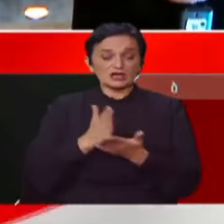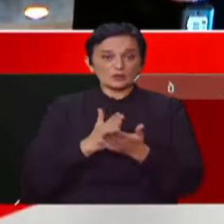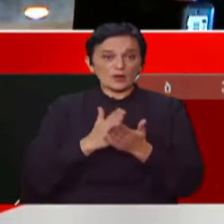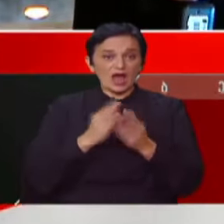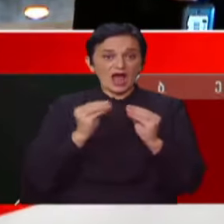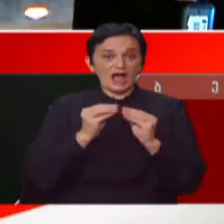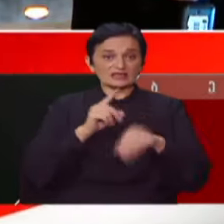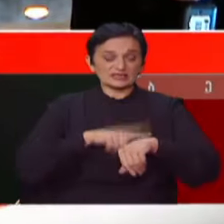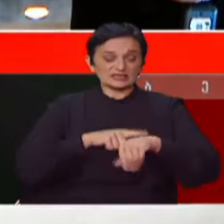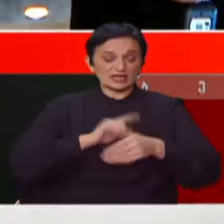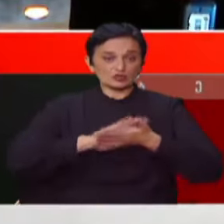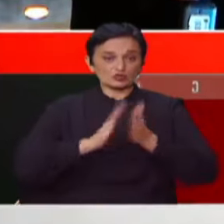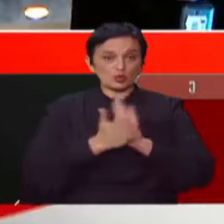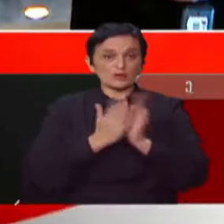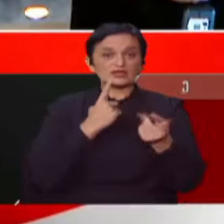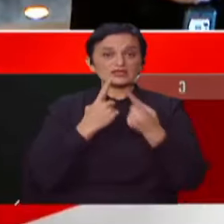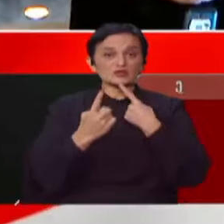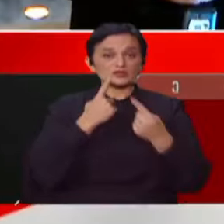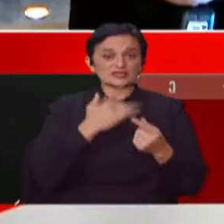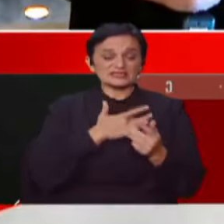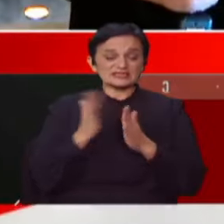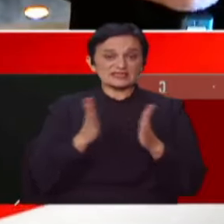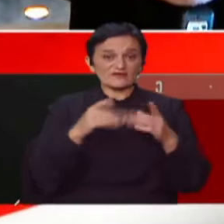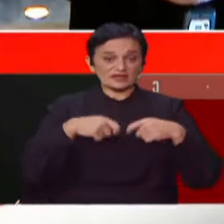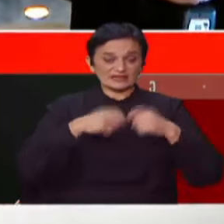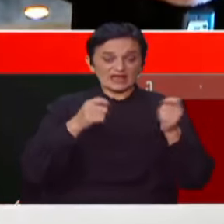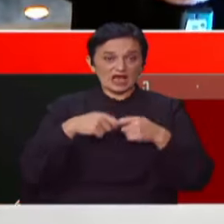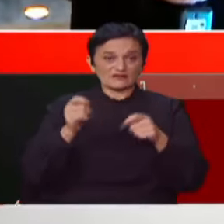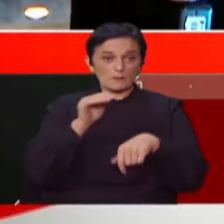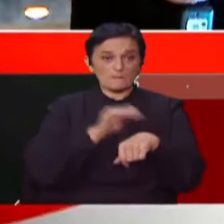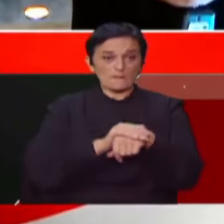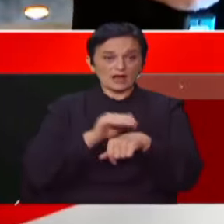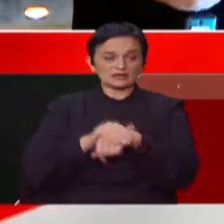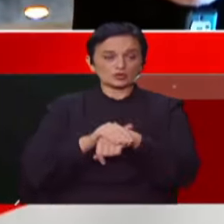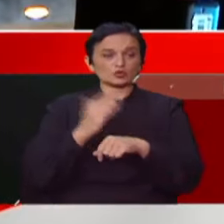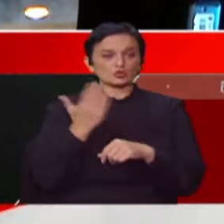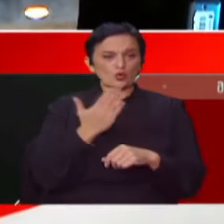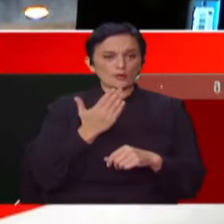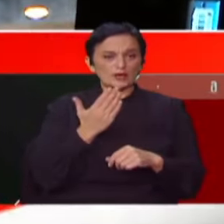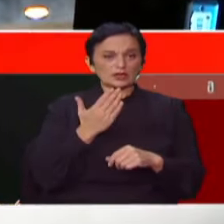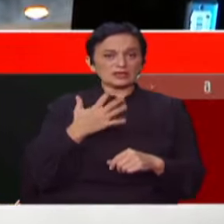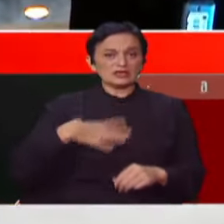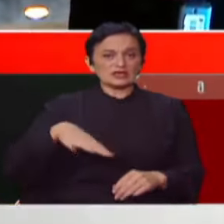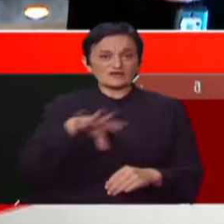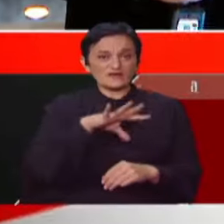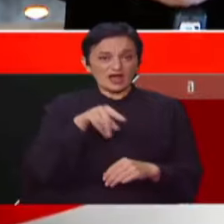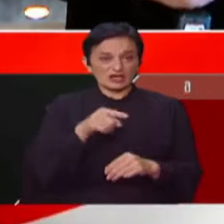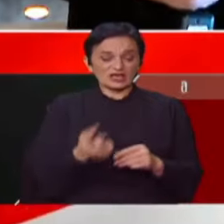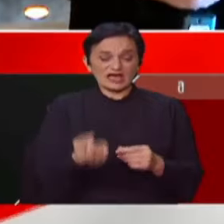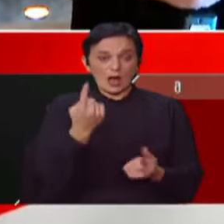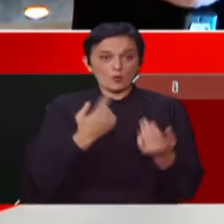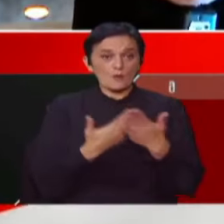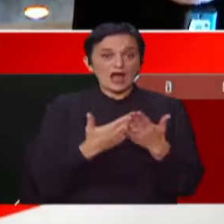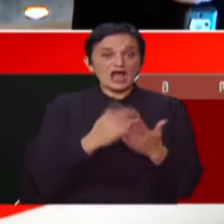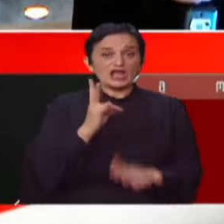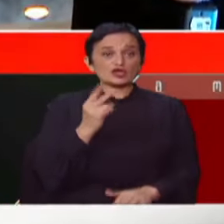saatis mdgomareobit da isaobra im savaraudo darghovis faktebze romlebit kvotnis mashtabit gamovlinda magalitad